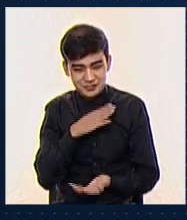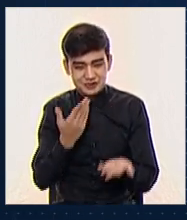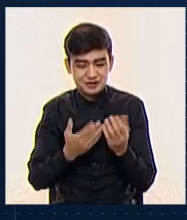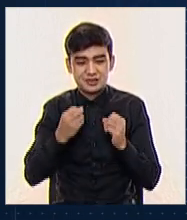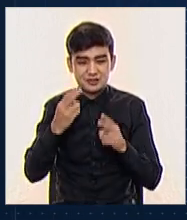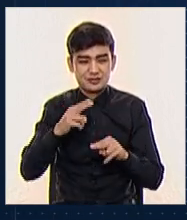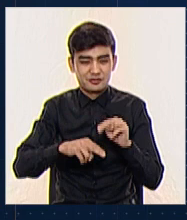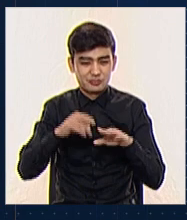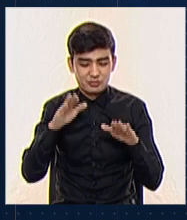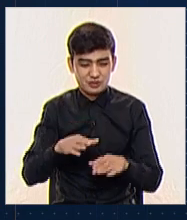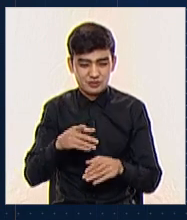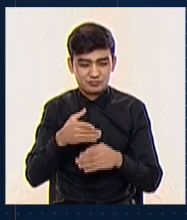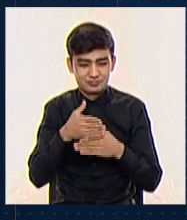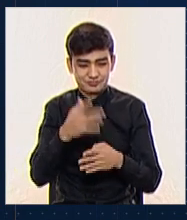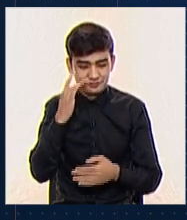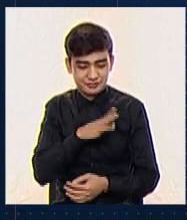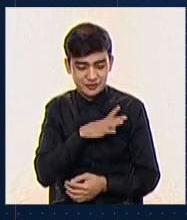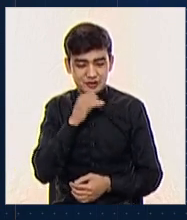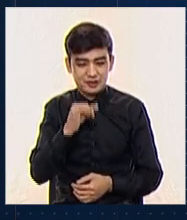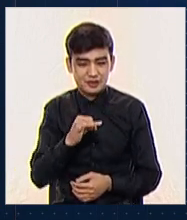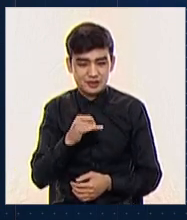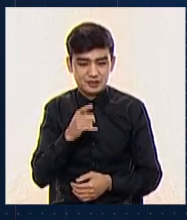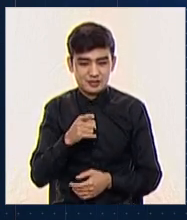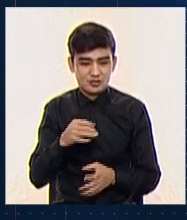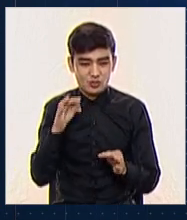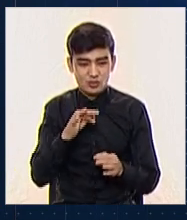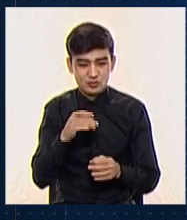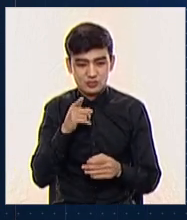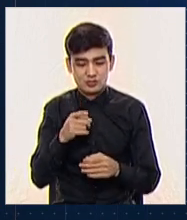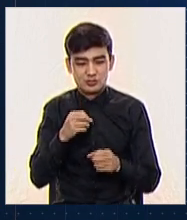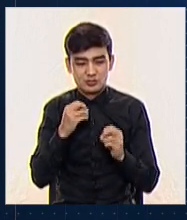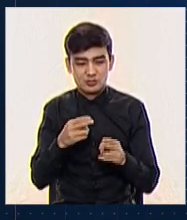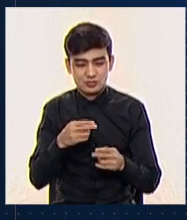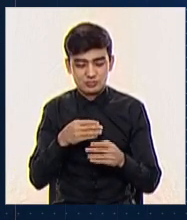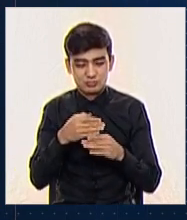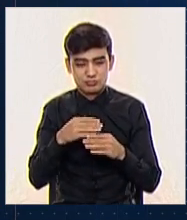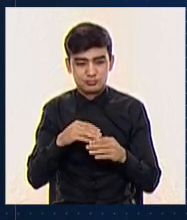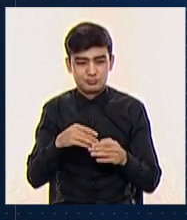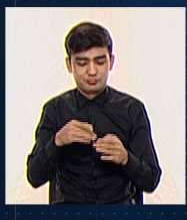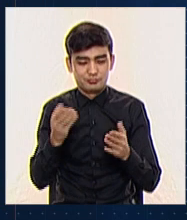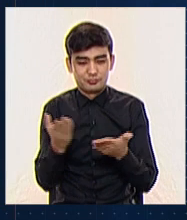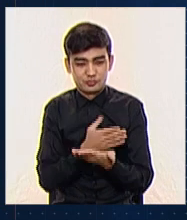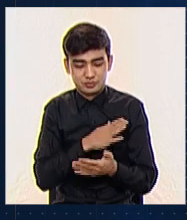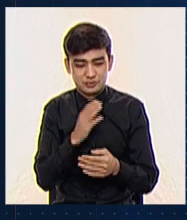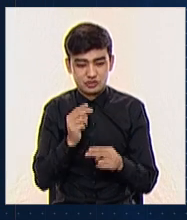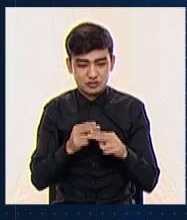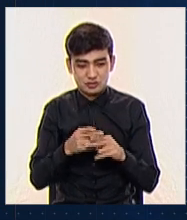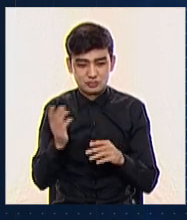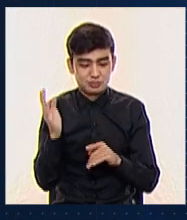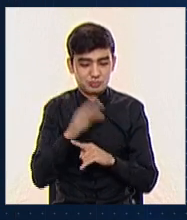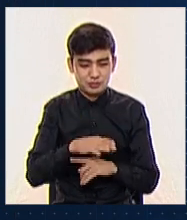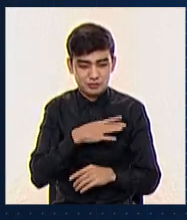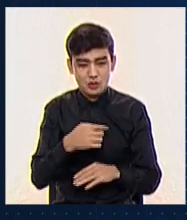конструкция, которая держит плиты. Угу. То есть лес... Наверное, по нему и они порезали, и произошло ужасный случай. Ответственно не